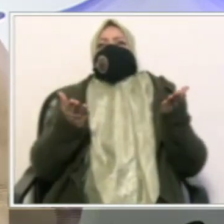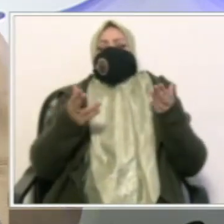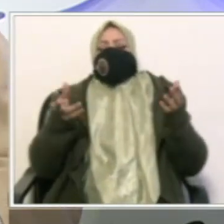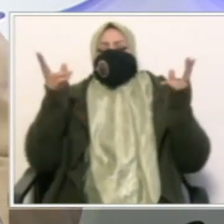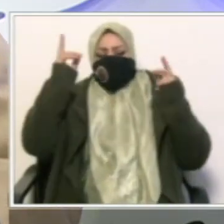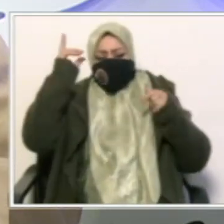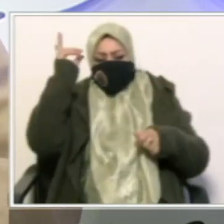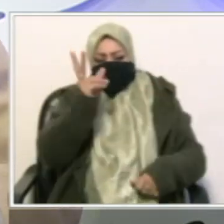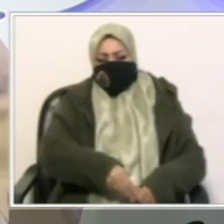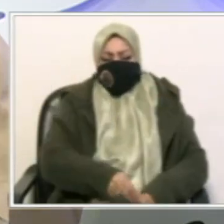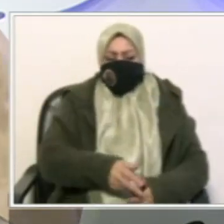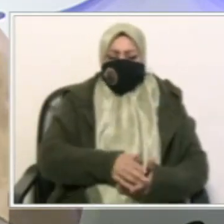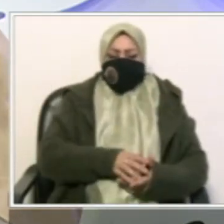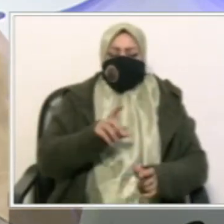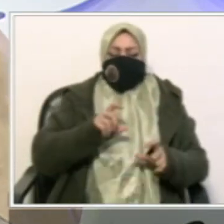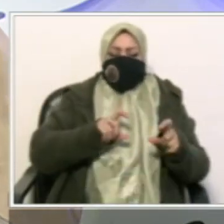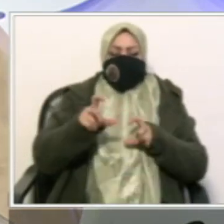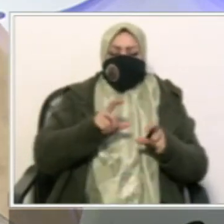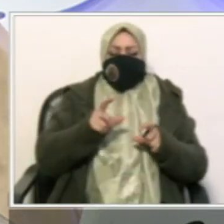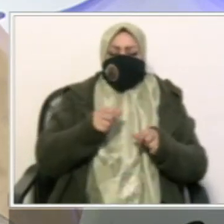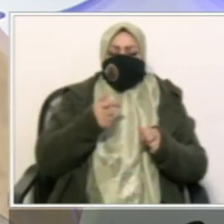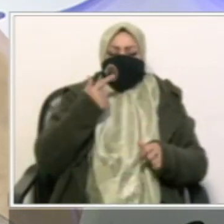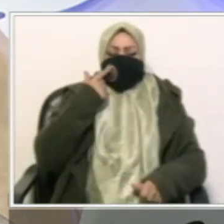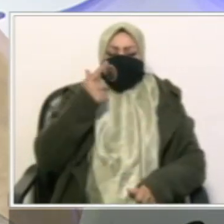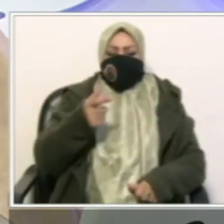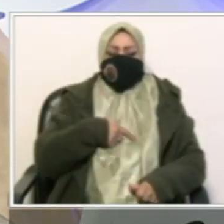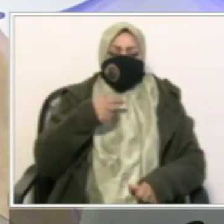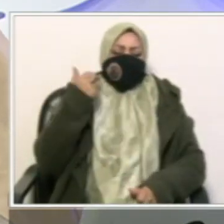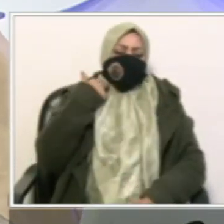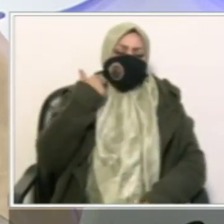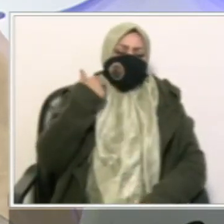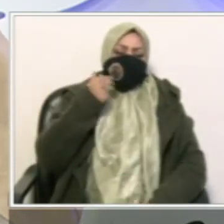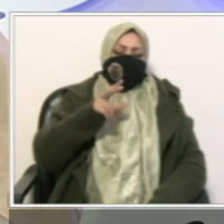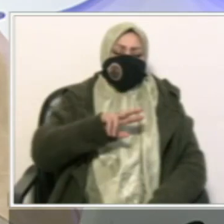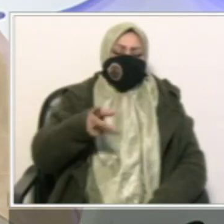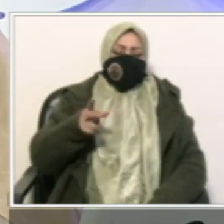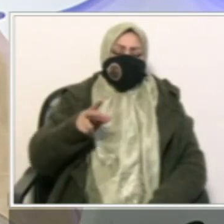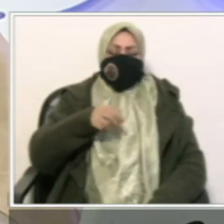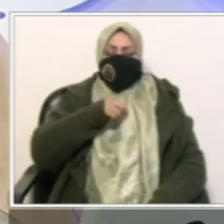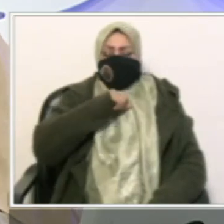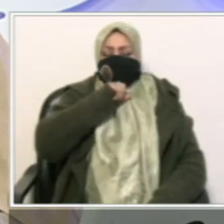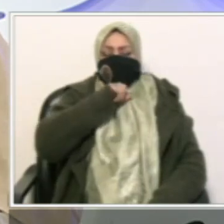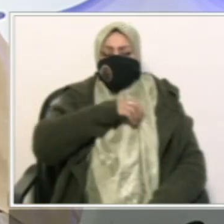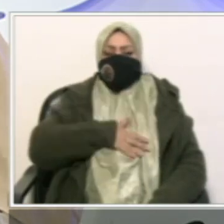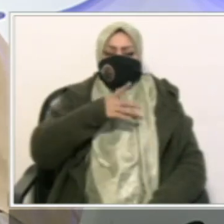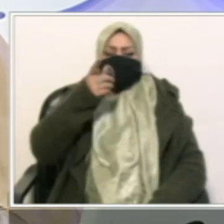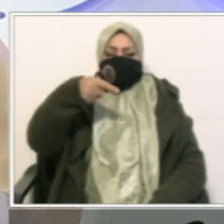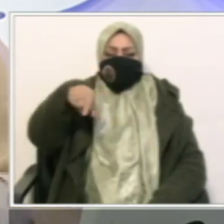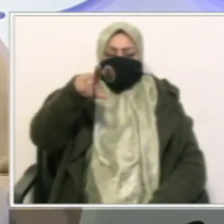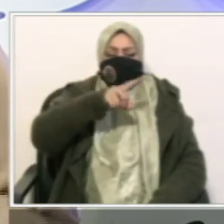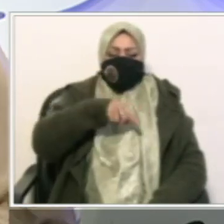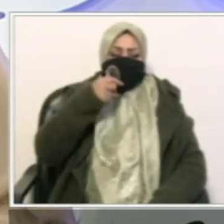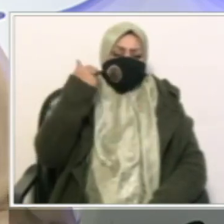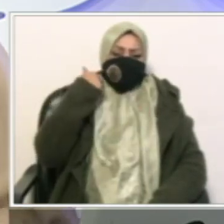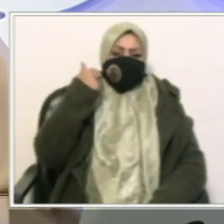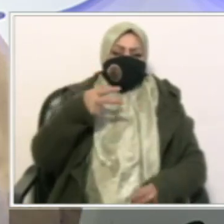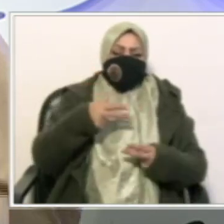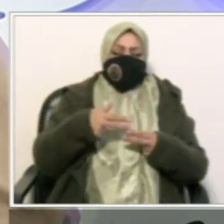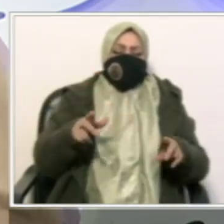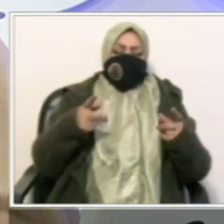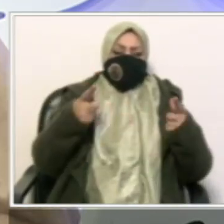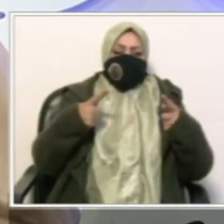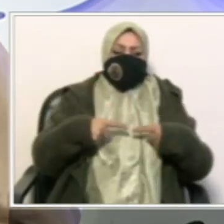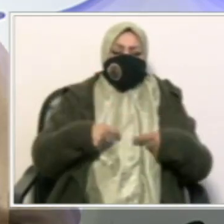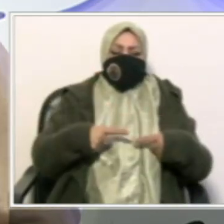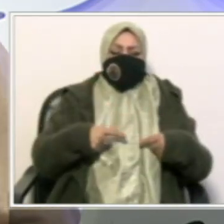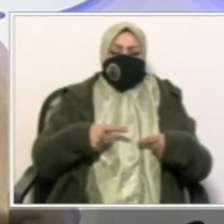عز وجل وحرمها رسوله، وأذن الله عز وجل بقتال ومحاربة آكل الربا، فهي من أكبر